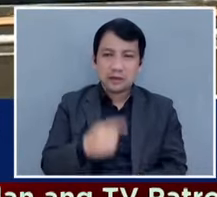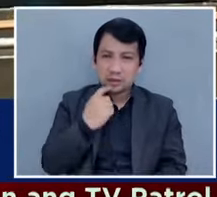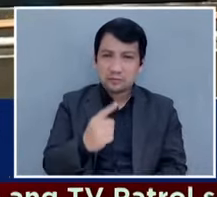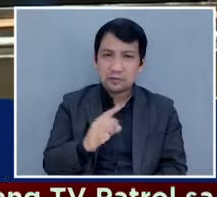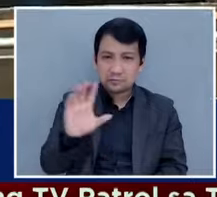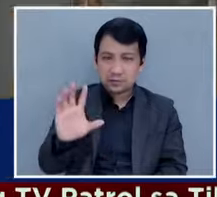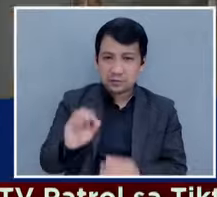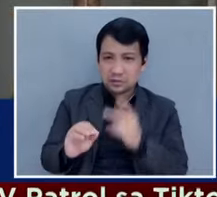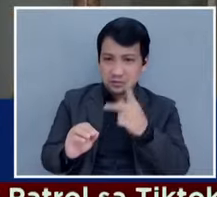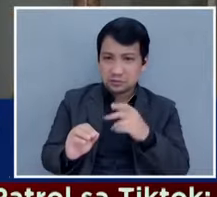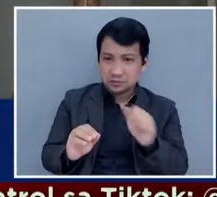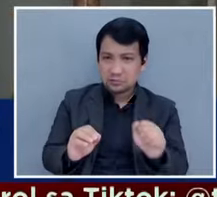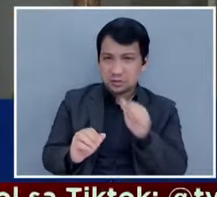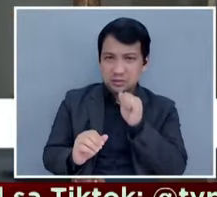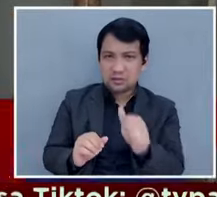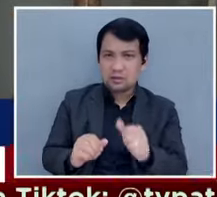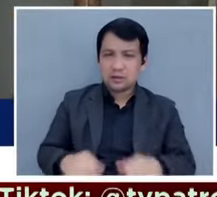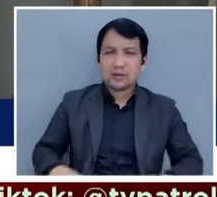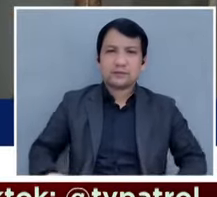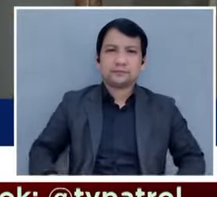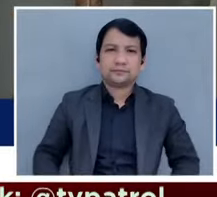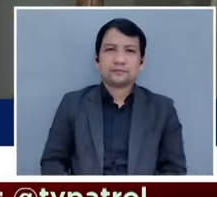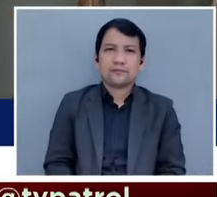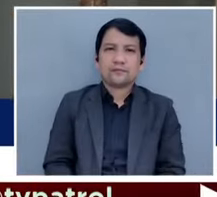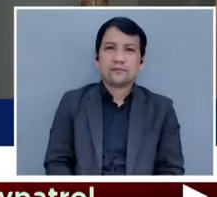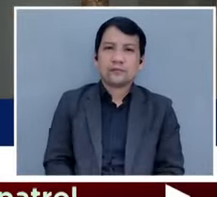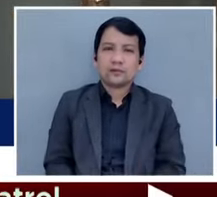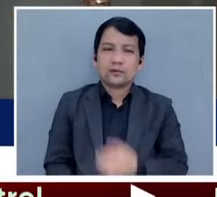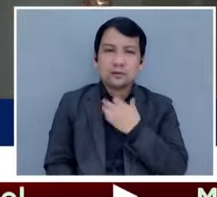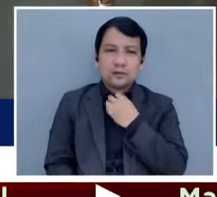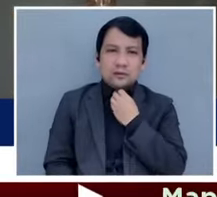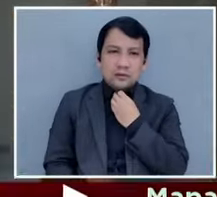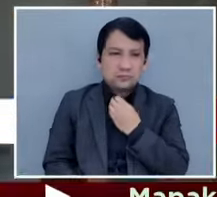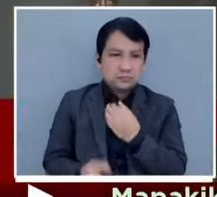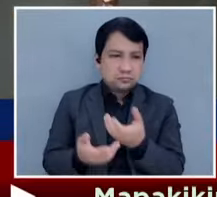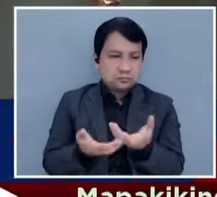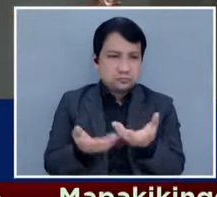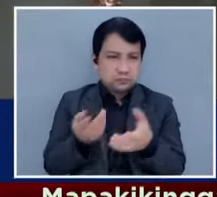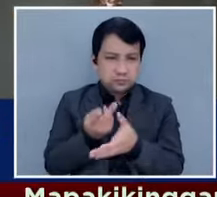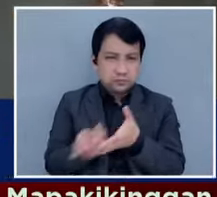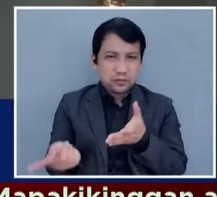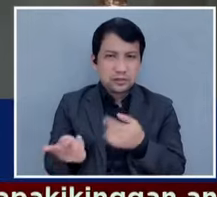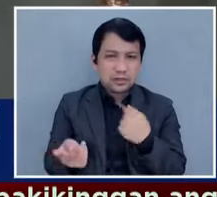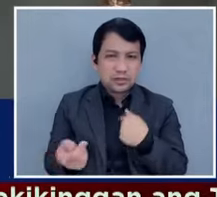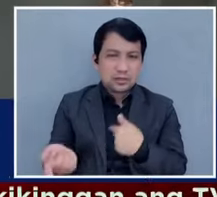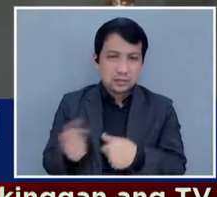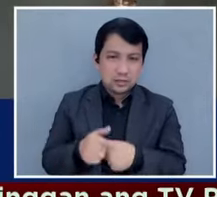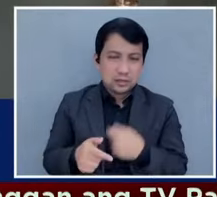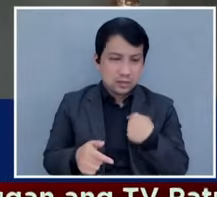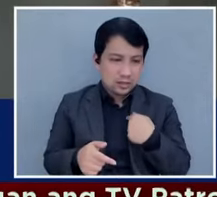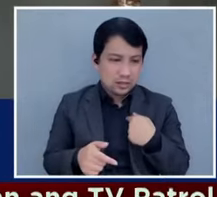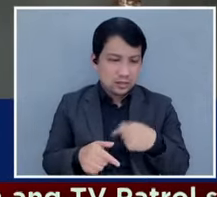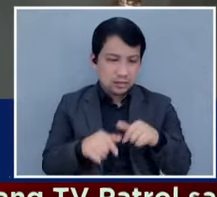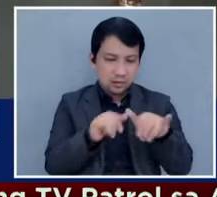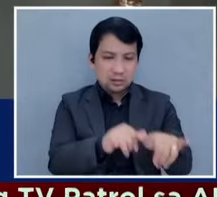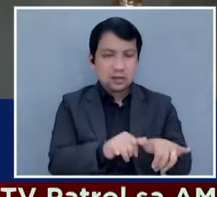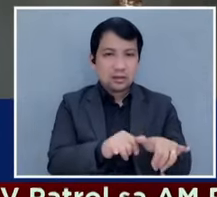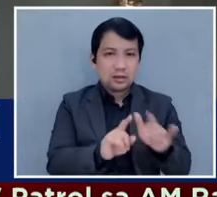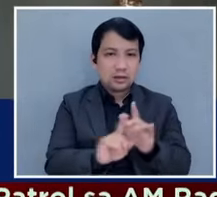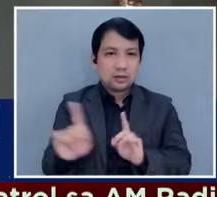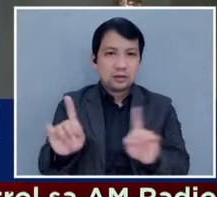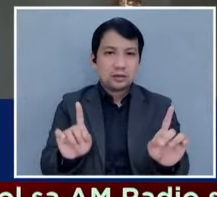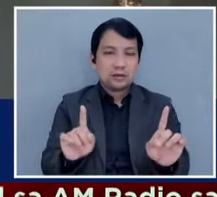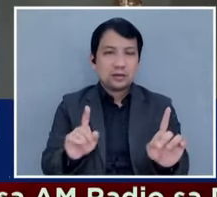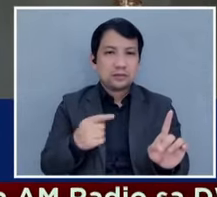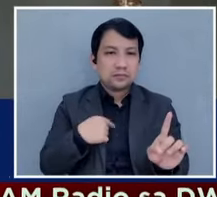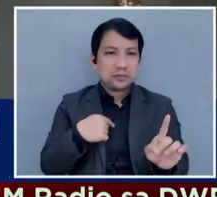sa kanya. Nagtakbuhan po yun, ano lang po yun, nalaglag po. Nalaglag po banda sa akin, kaya ako po naiwan doon sa may ano eh. Nagabulan